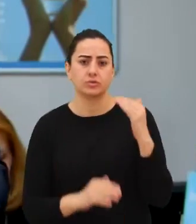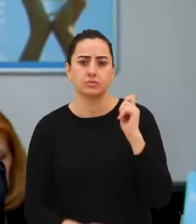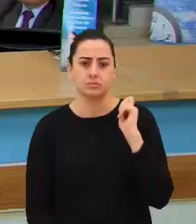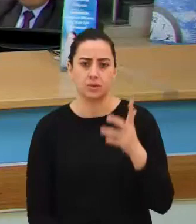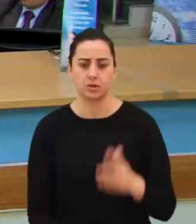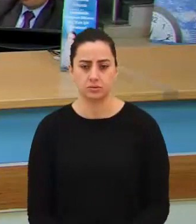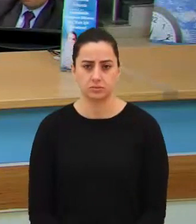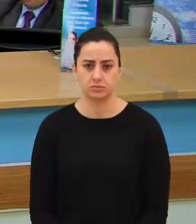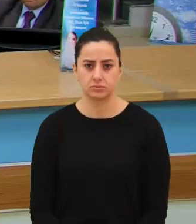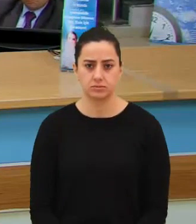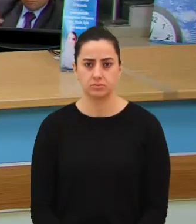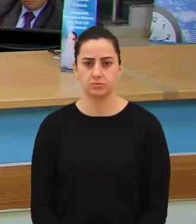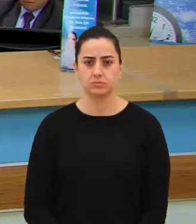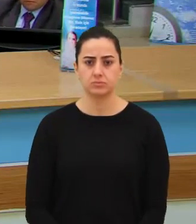çıkarıyorlar.